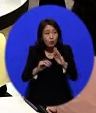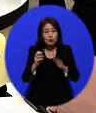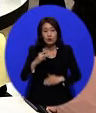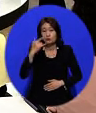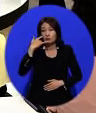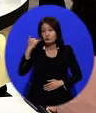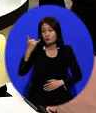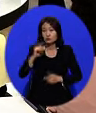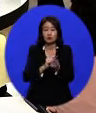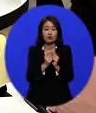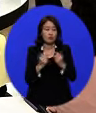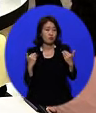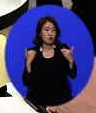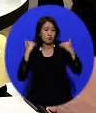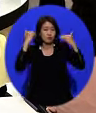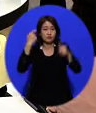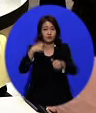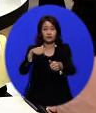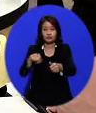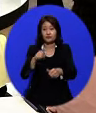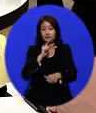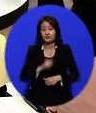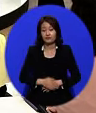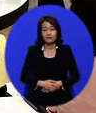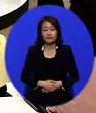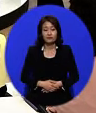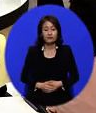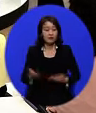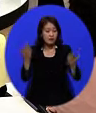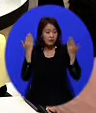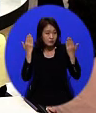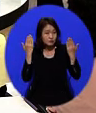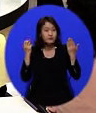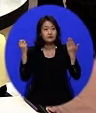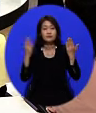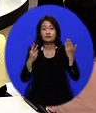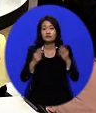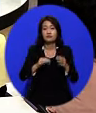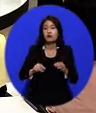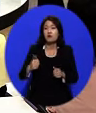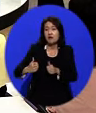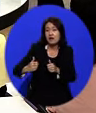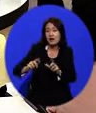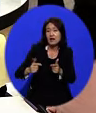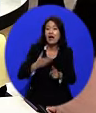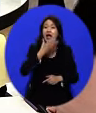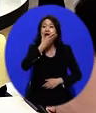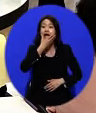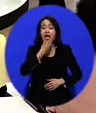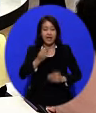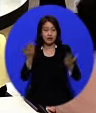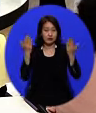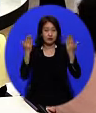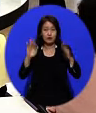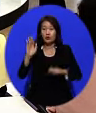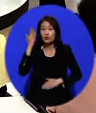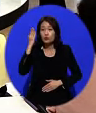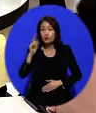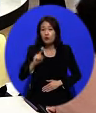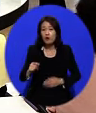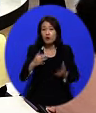부모와 아이가 성장하는 교육이에요. 학교 경쟁이 아닌 행복한 학교. 왜냐하면요, 요즘